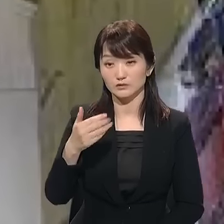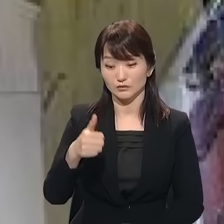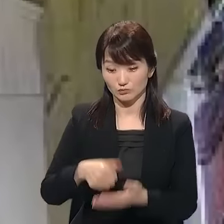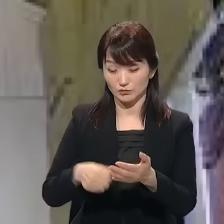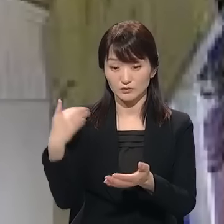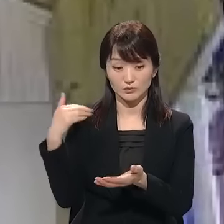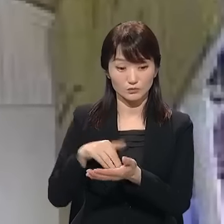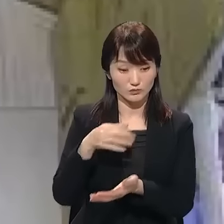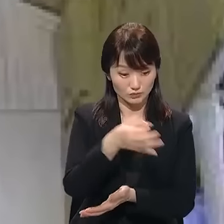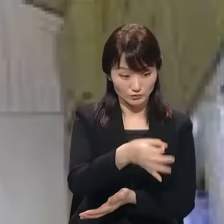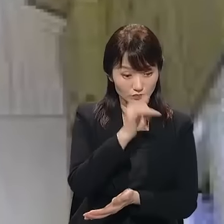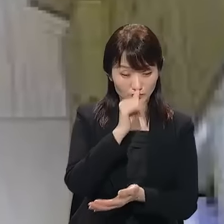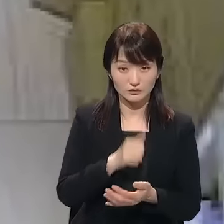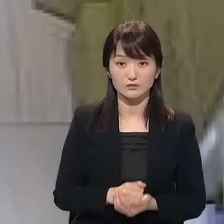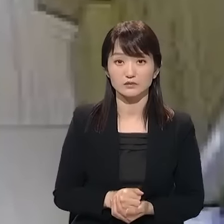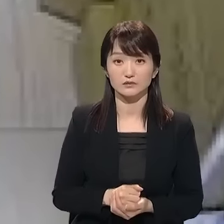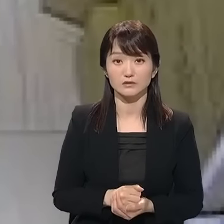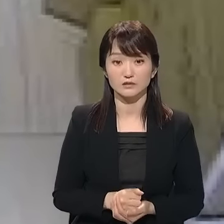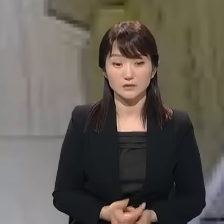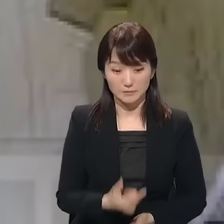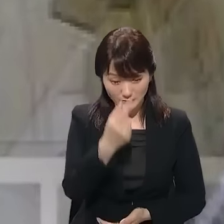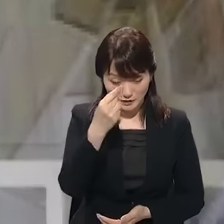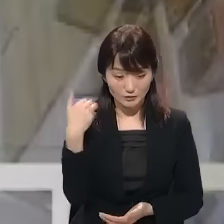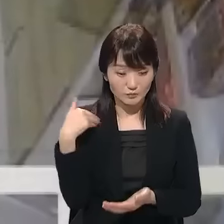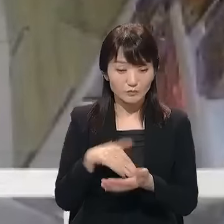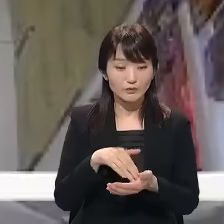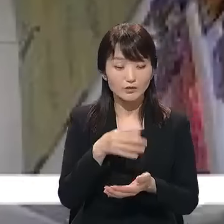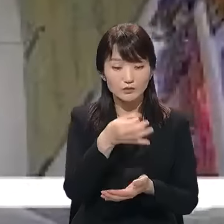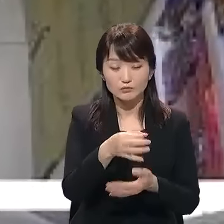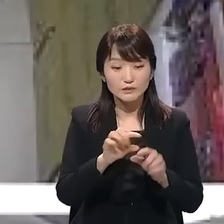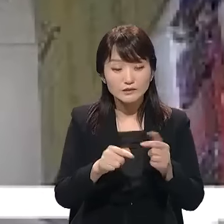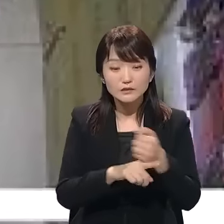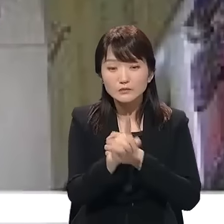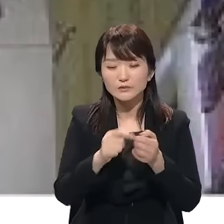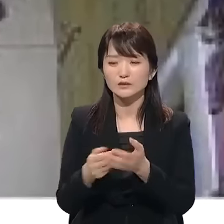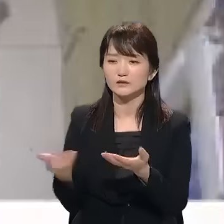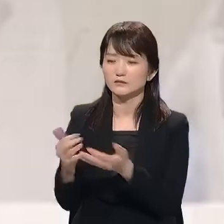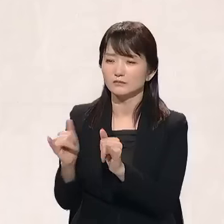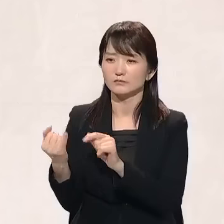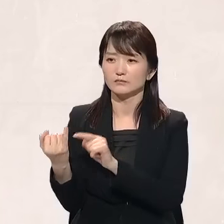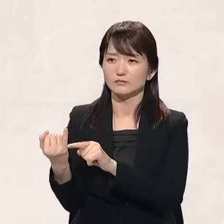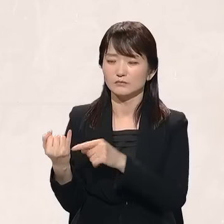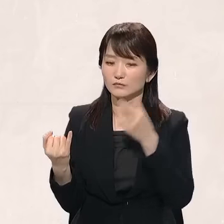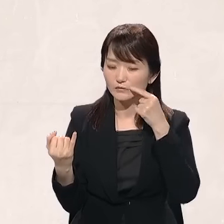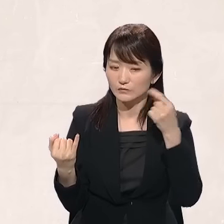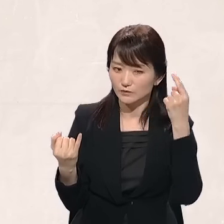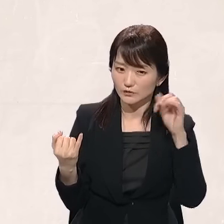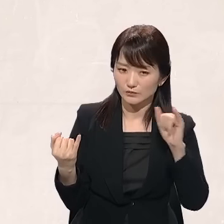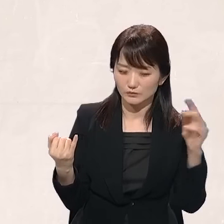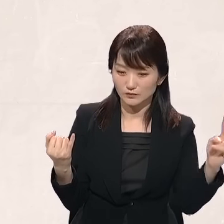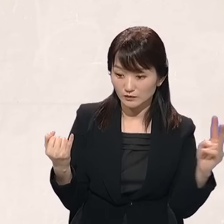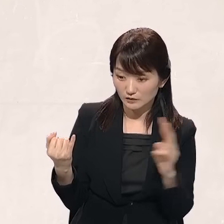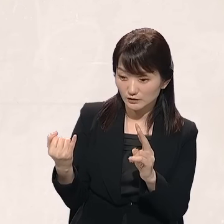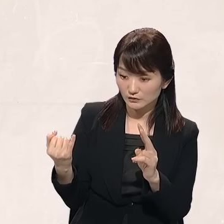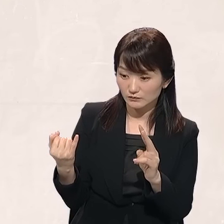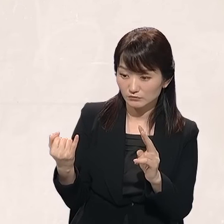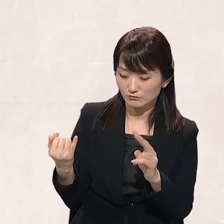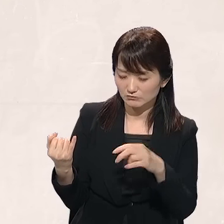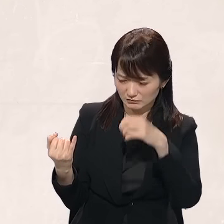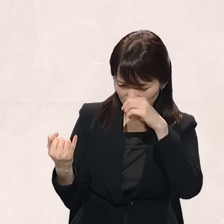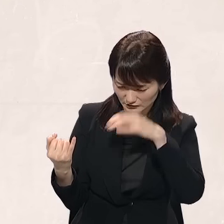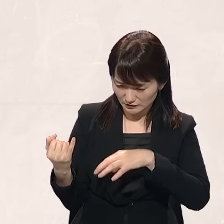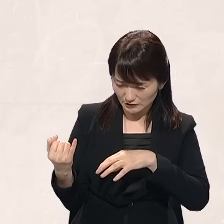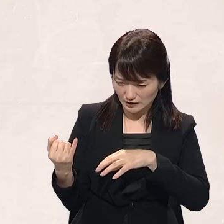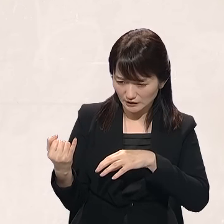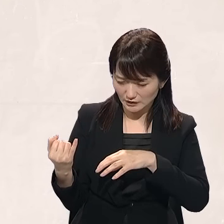있었다. 그런데 그 당시에 환불 안 해준 이유가 뭐였냐면 그때 직원이 있었는데 일본인 관광객들이 그냥 넘어가지 않겠다. 뭐